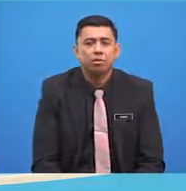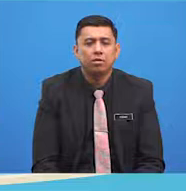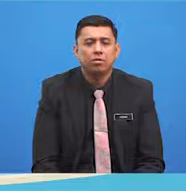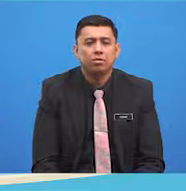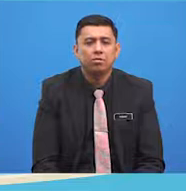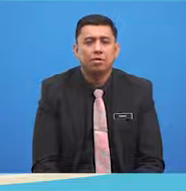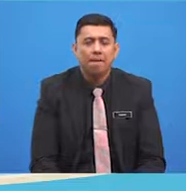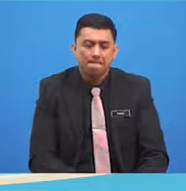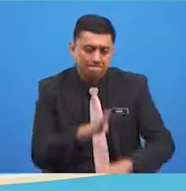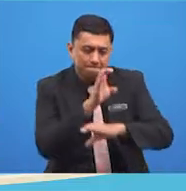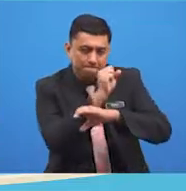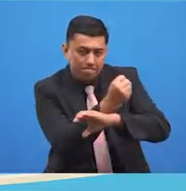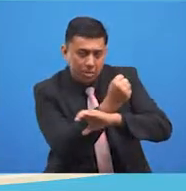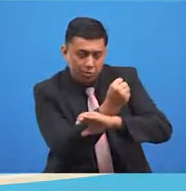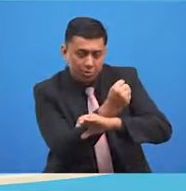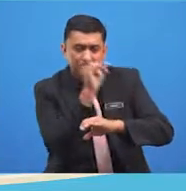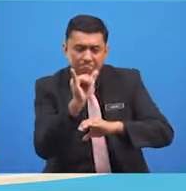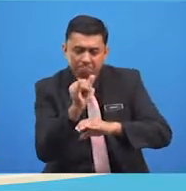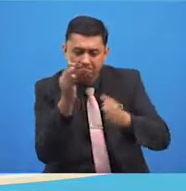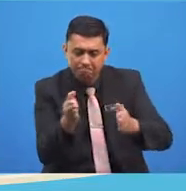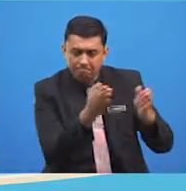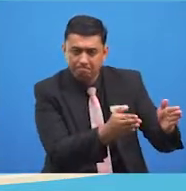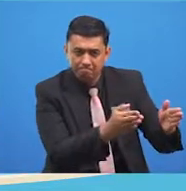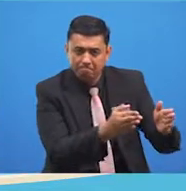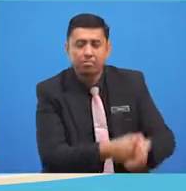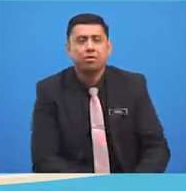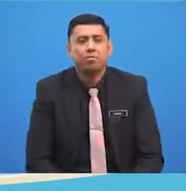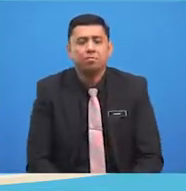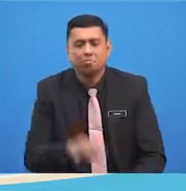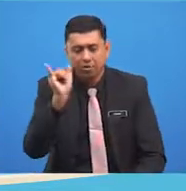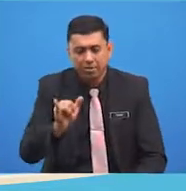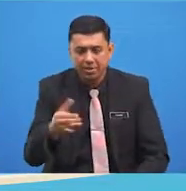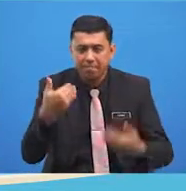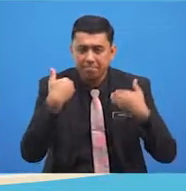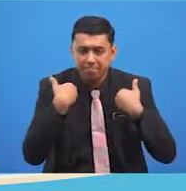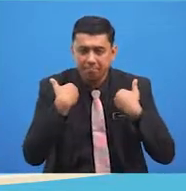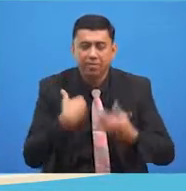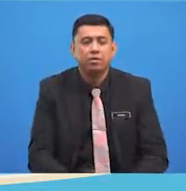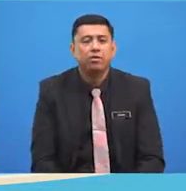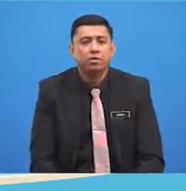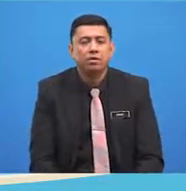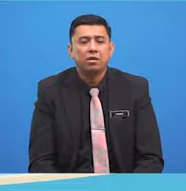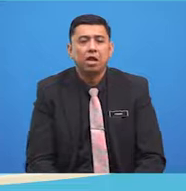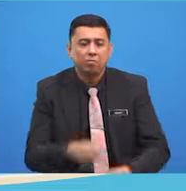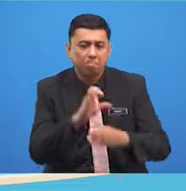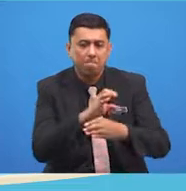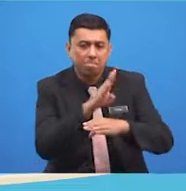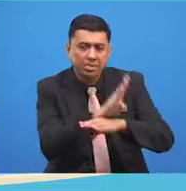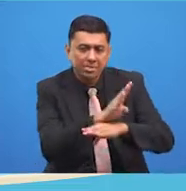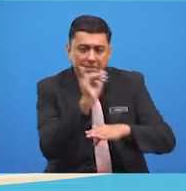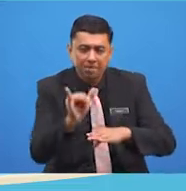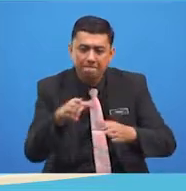batuan yang tersusun dari material lempung serta yang mempunyai kandungan besi yang